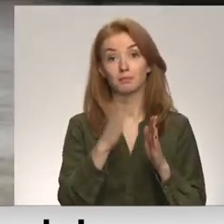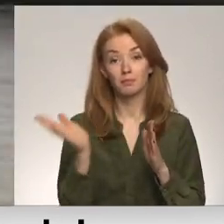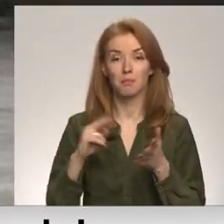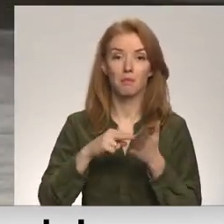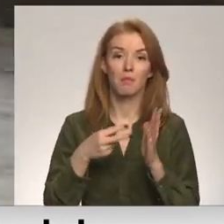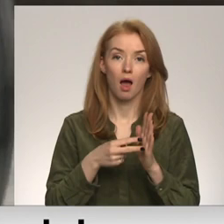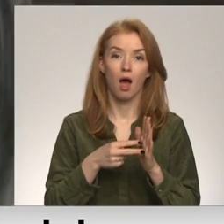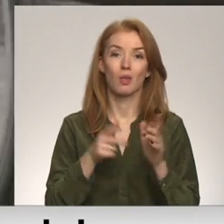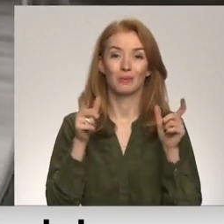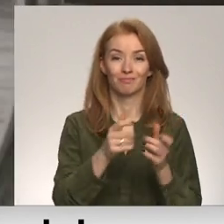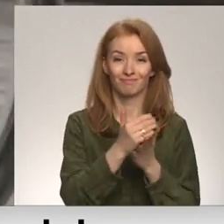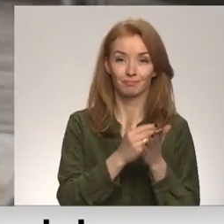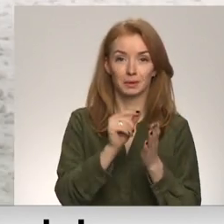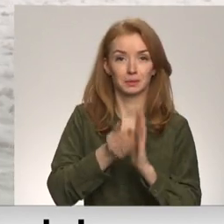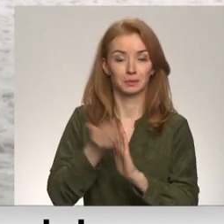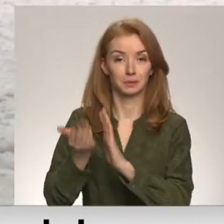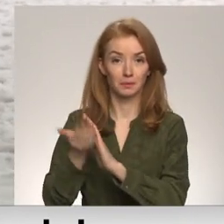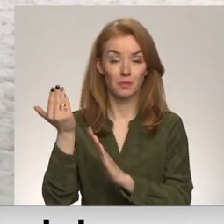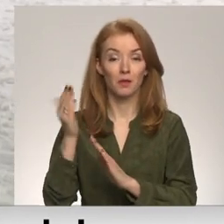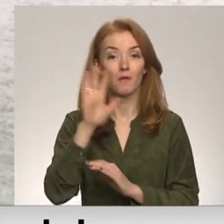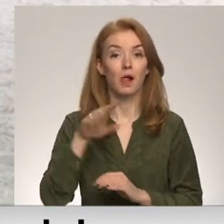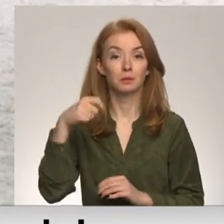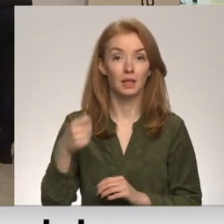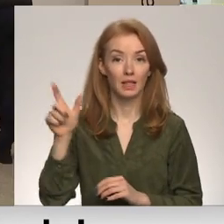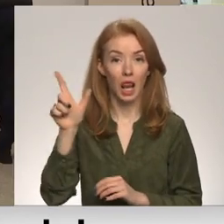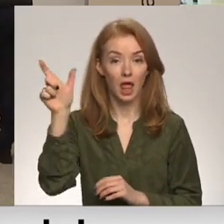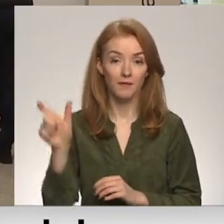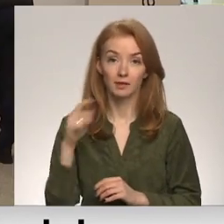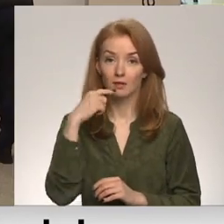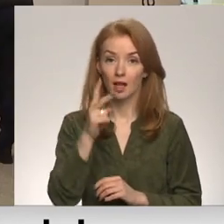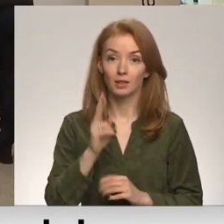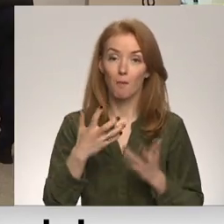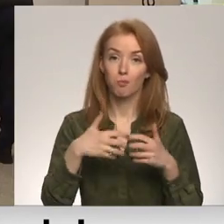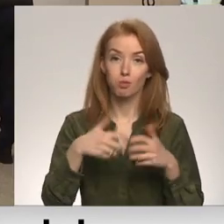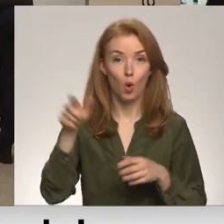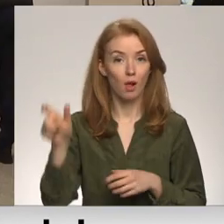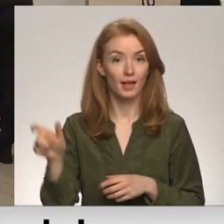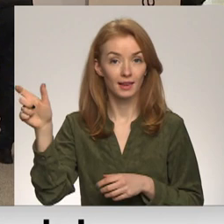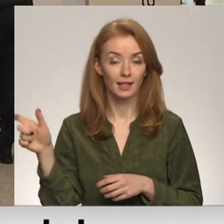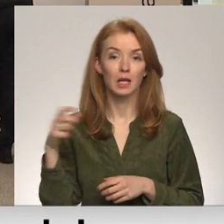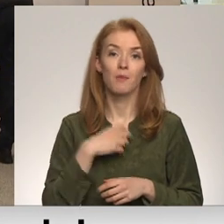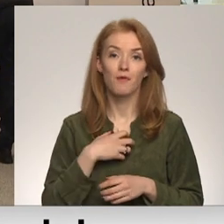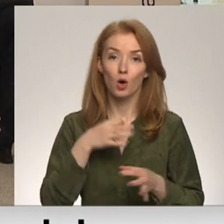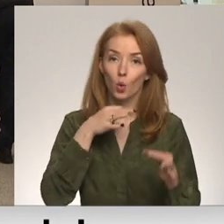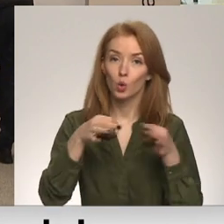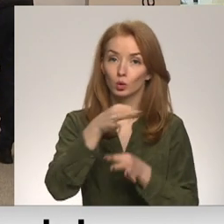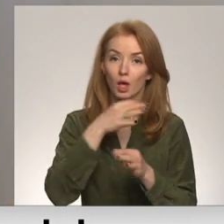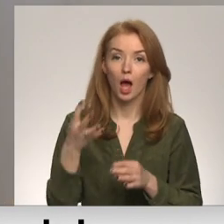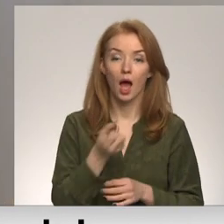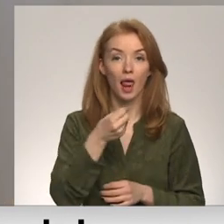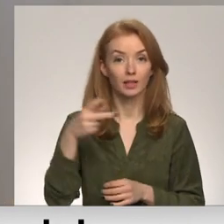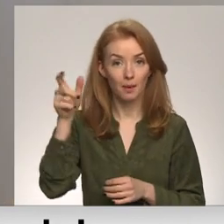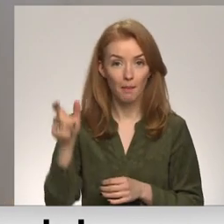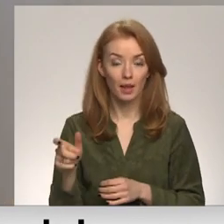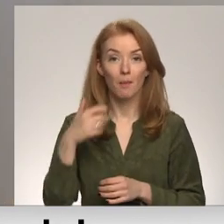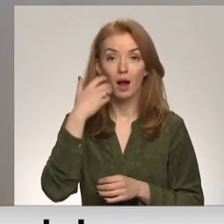epidemioloģisko prasību atvieglojumiem. Valsts prezidents uzsver, ka politiķiem jautājumus par ierobežojumiem ir jākonsultējas ar ekspertiem, pēc